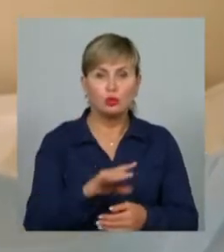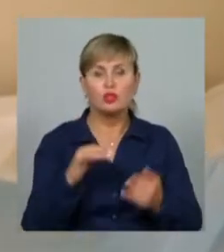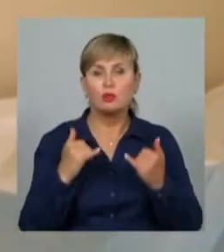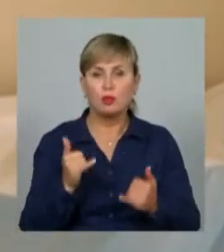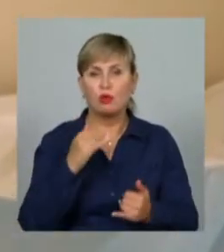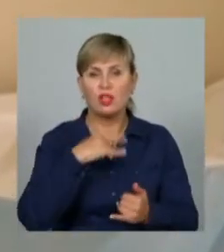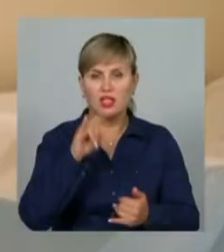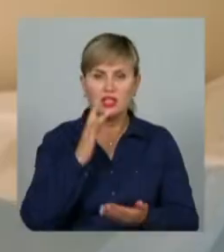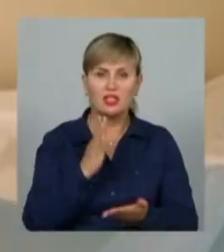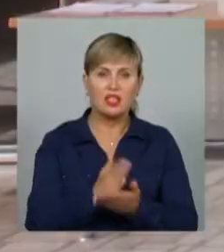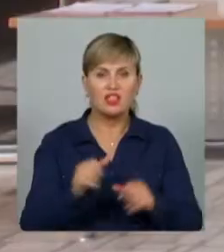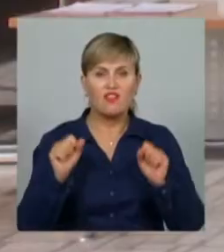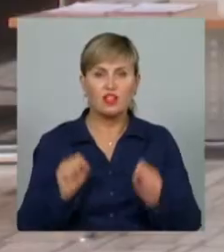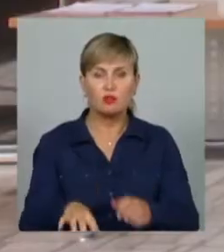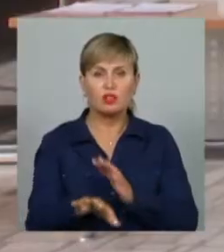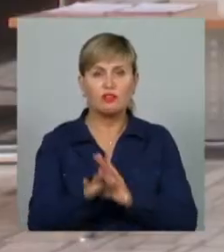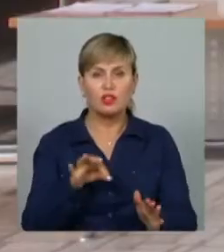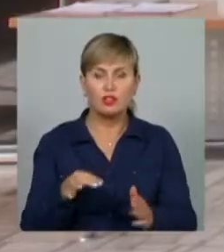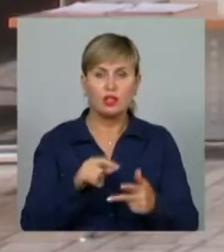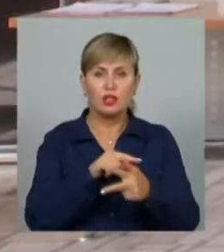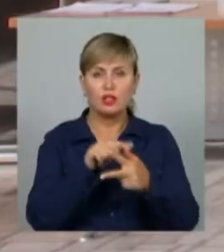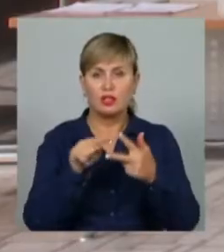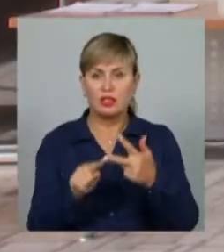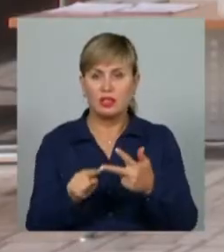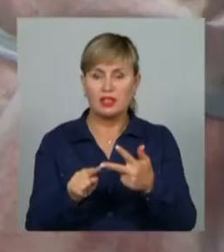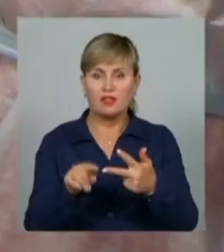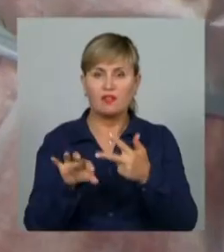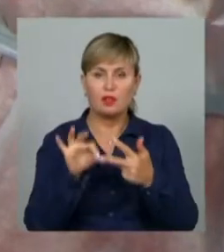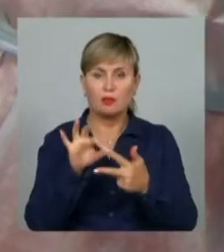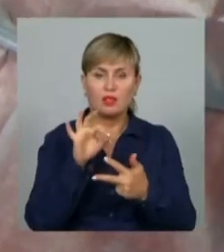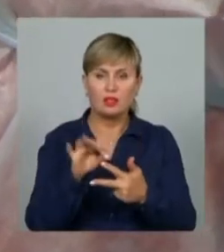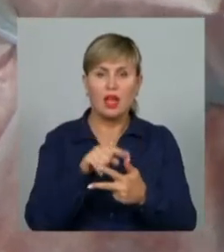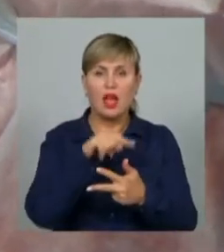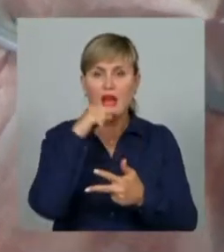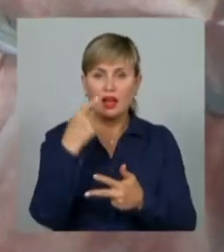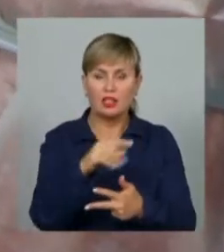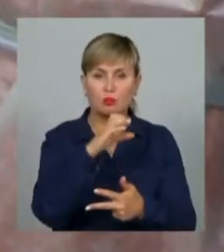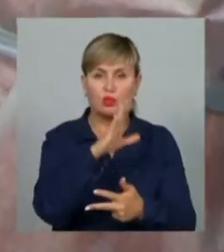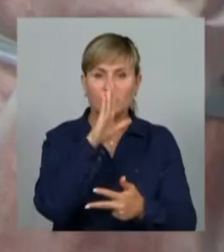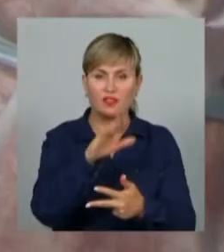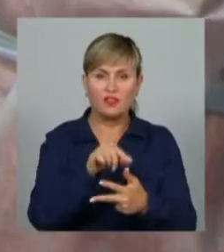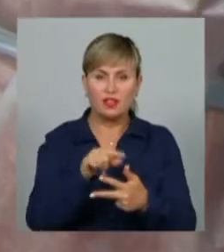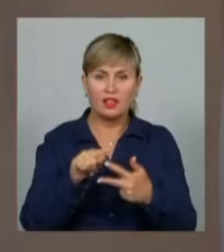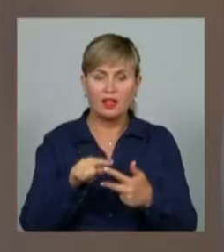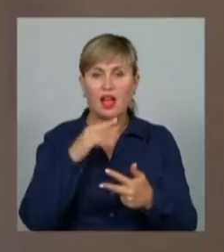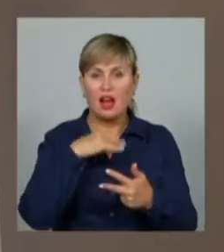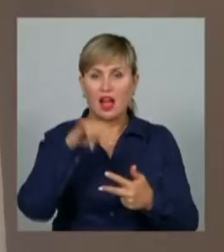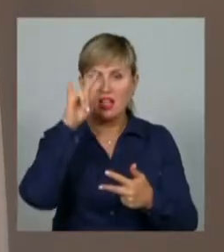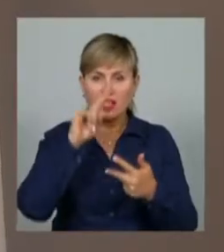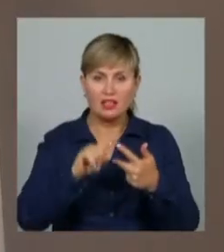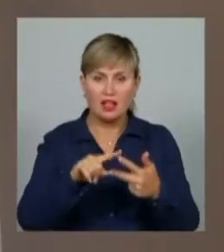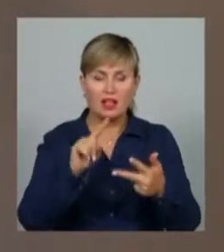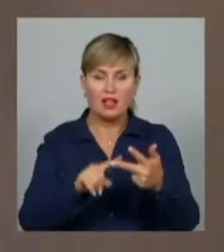у казахстанцев есть возможность выбрать между 3 антивирусными вакцинами. Это российский «Спутник Ви», отечественная «Казвак»